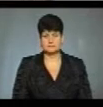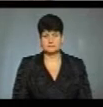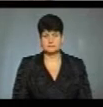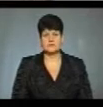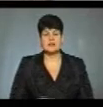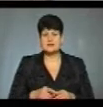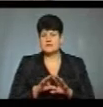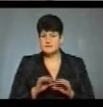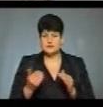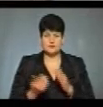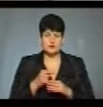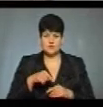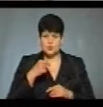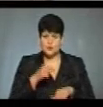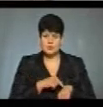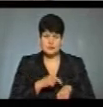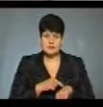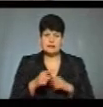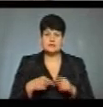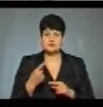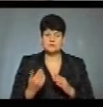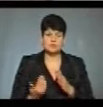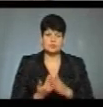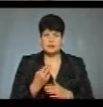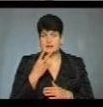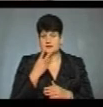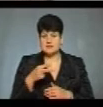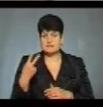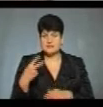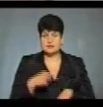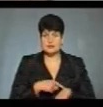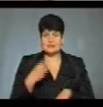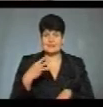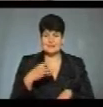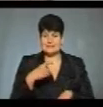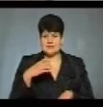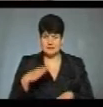Це всі новини на цю годину. Наступний інформаційний випуск дивіться о 20:30. А